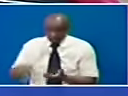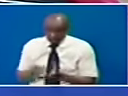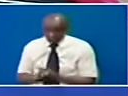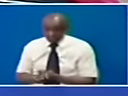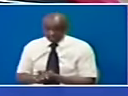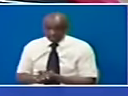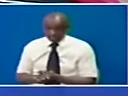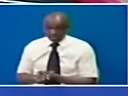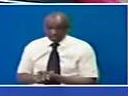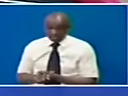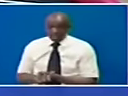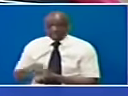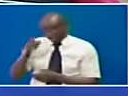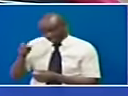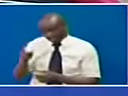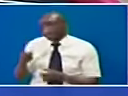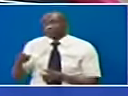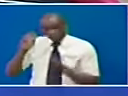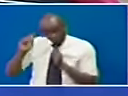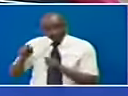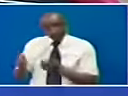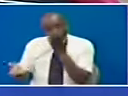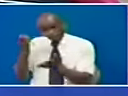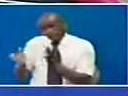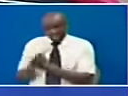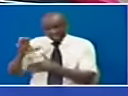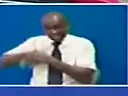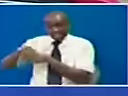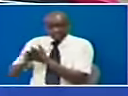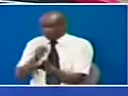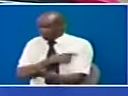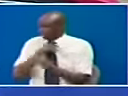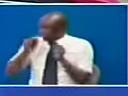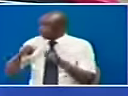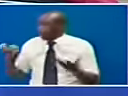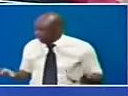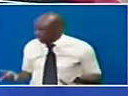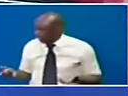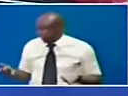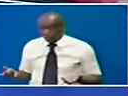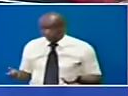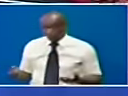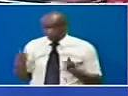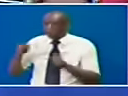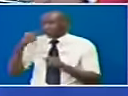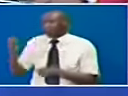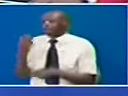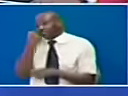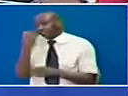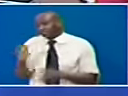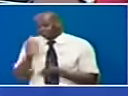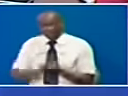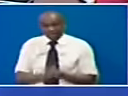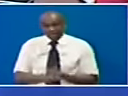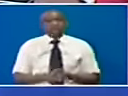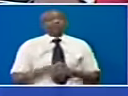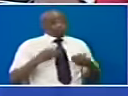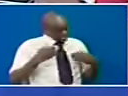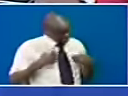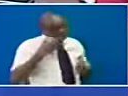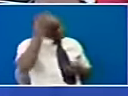miaka 7 nadhani. Unaweza kulinganisha hao wawili? Huwezi kulinganisha. Utawekea mtu vipi mgonjwa kwenye kitanda ambaye hajahitimu? Hapana, tuko na manases pia